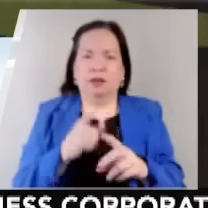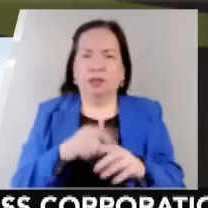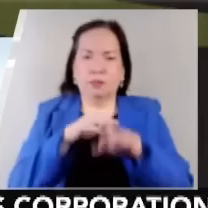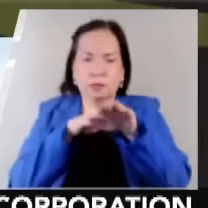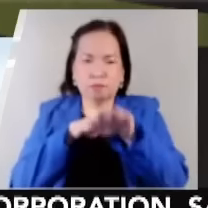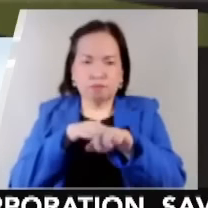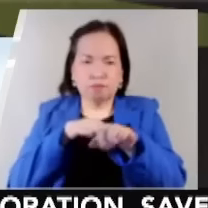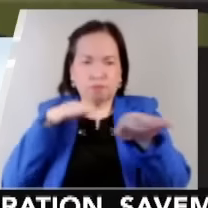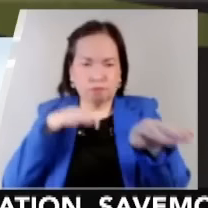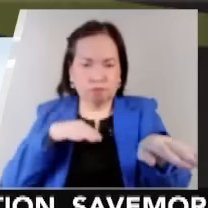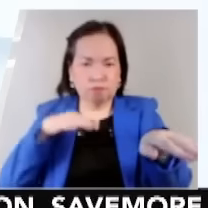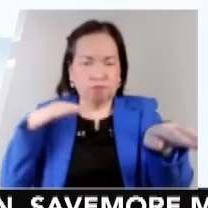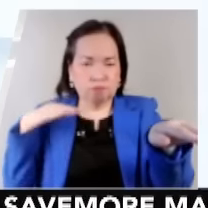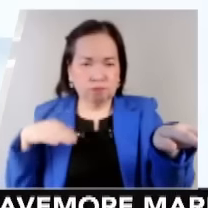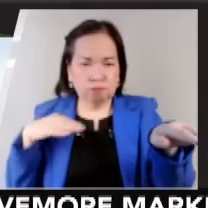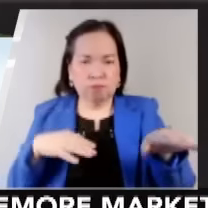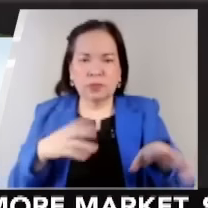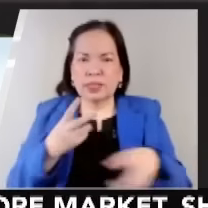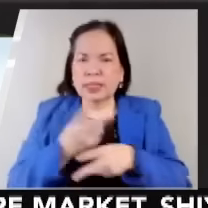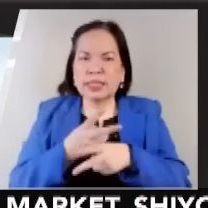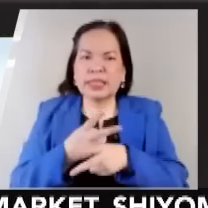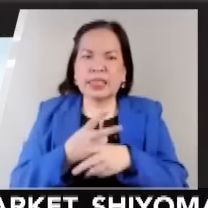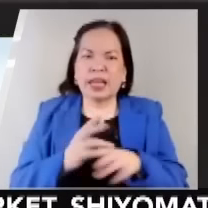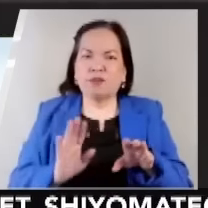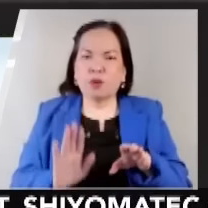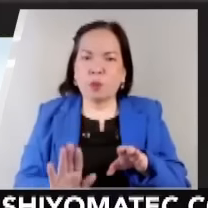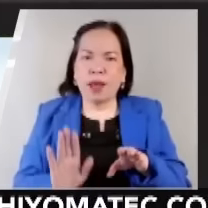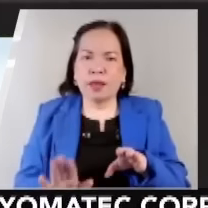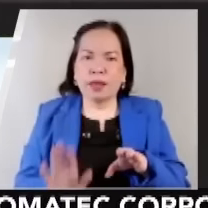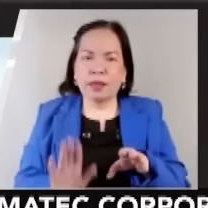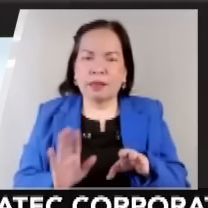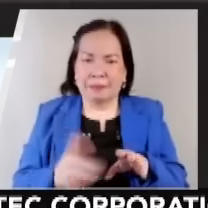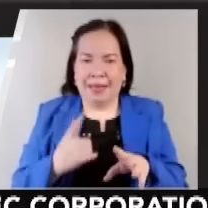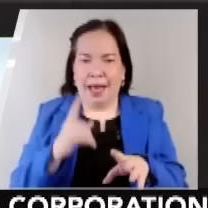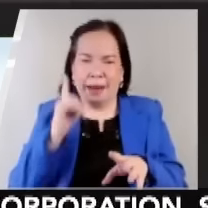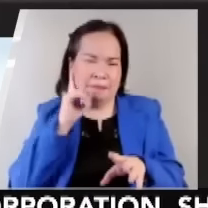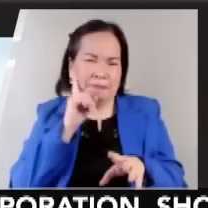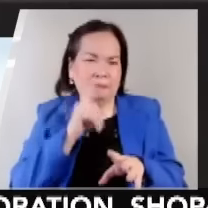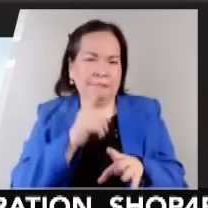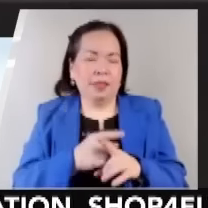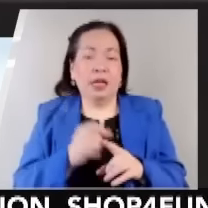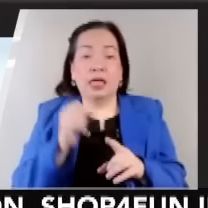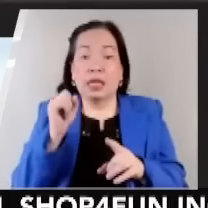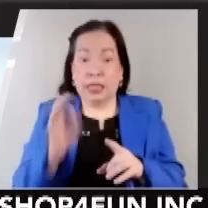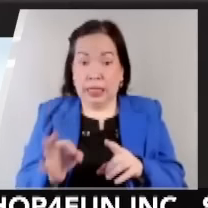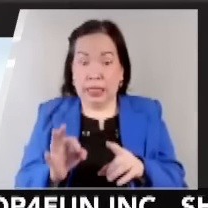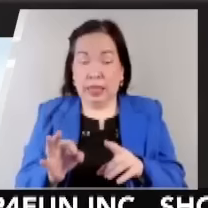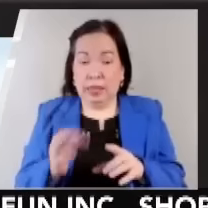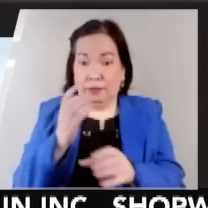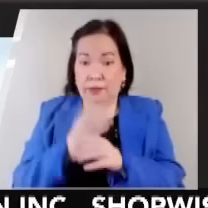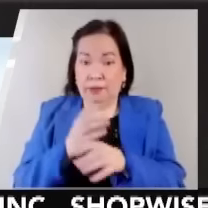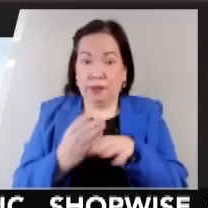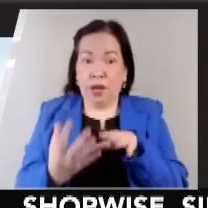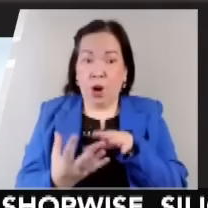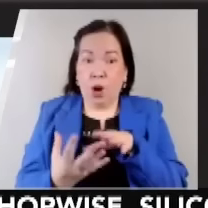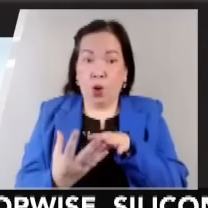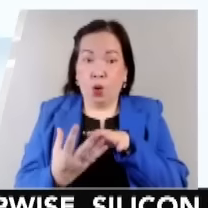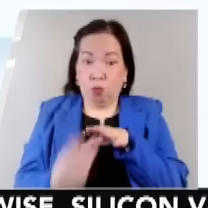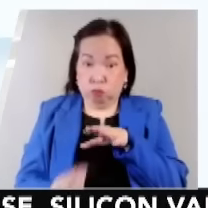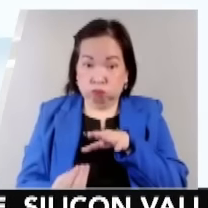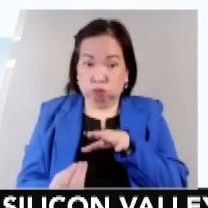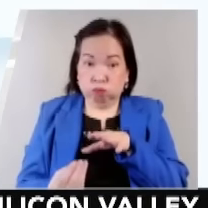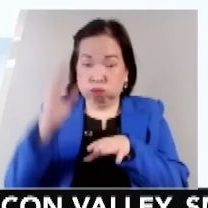itun sa break kasi madulas ung kalsada sakali namang mapatay ka ng makina Hwag ng piliting paandarin pa ito maari kasi itong makasira pa lalo sa makina k